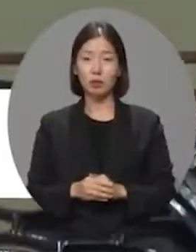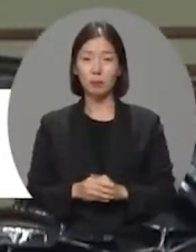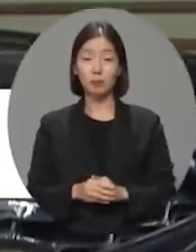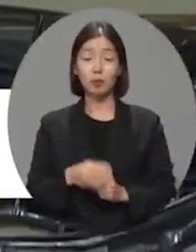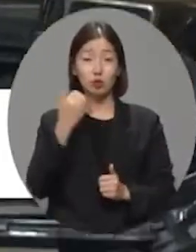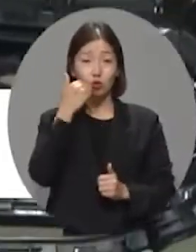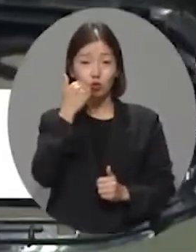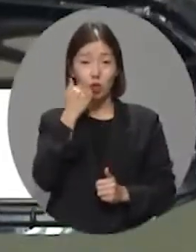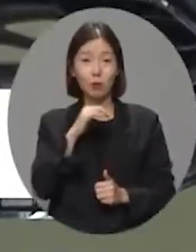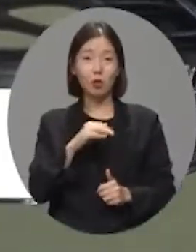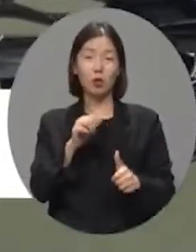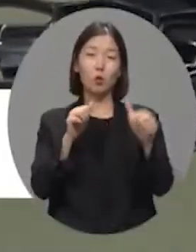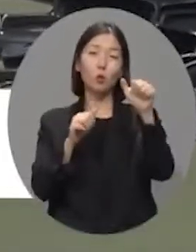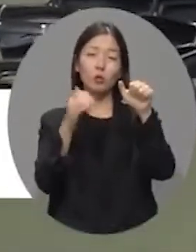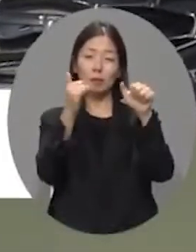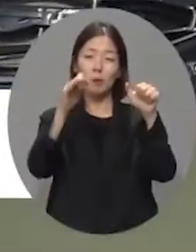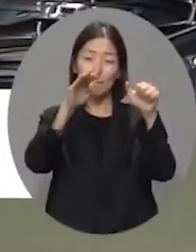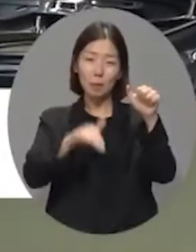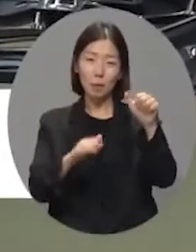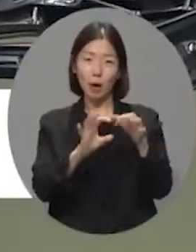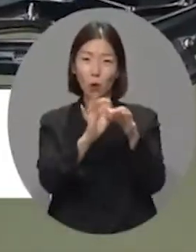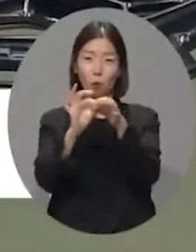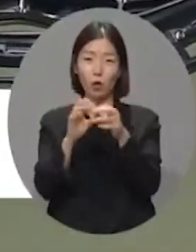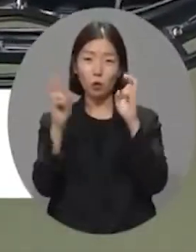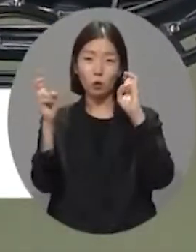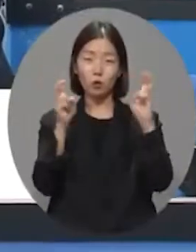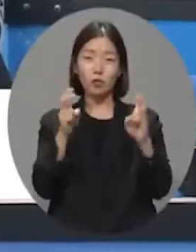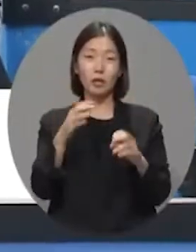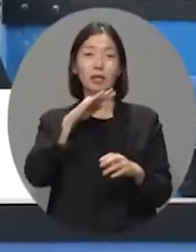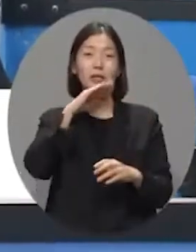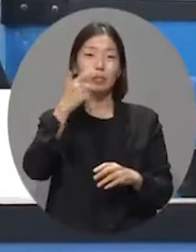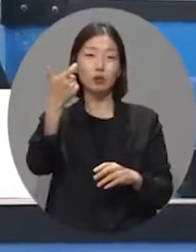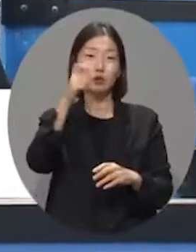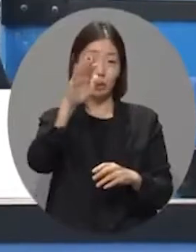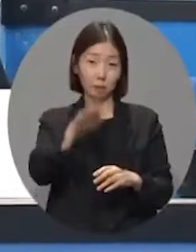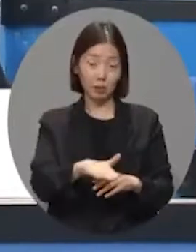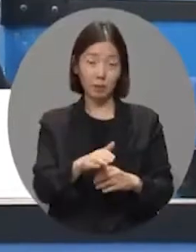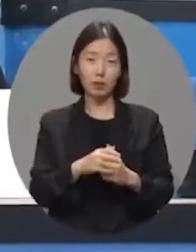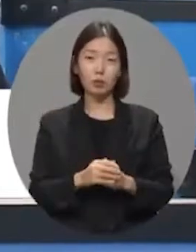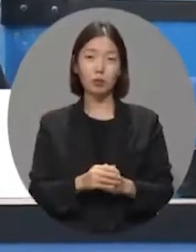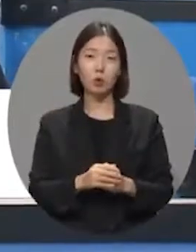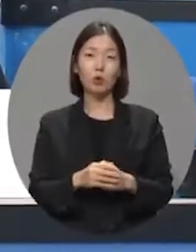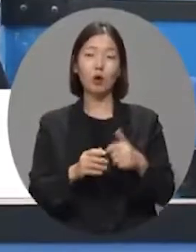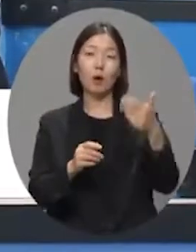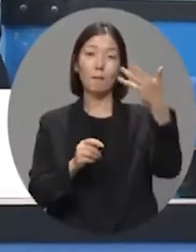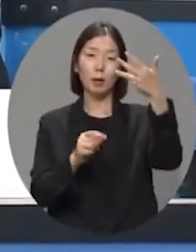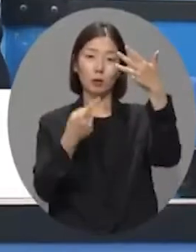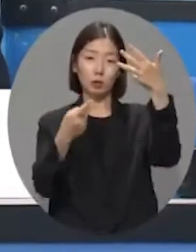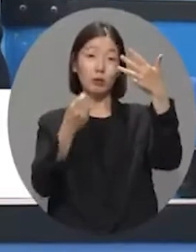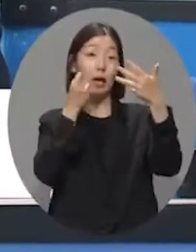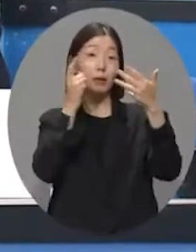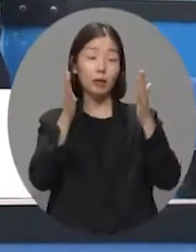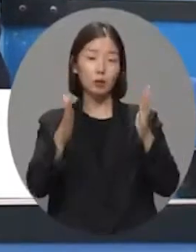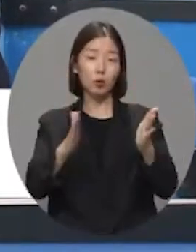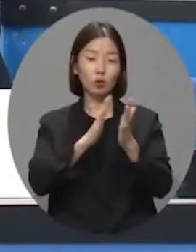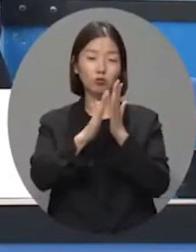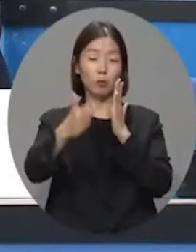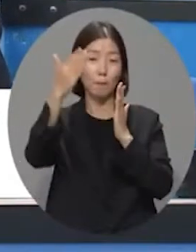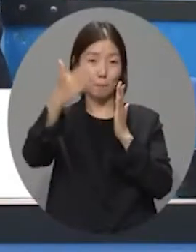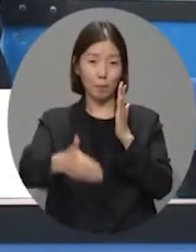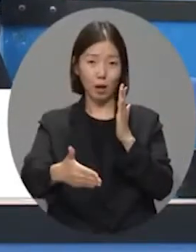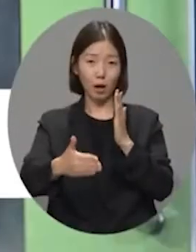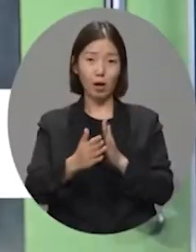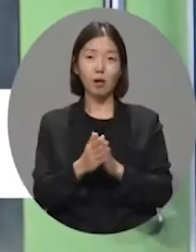지원대상은 50인 미만 자동차 관련 기업의 만 60세 이하의 노동자로 다음달 1일부터 한 달간 선착순으로